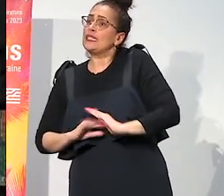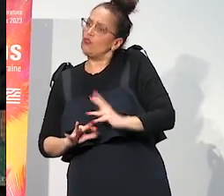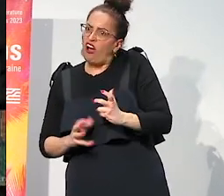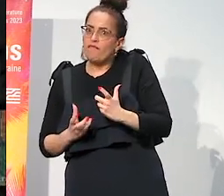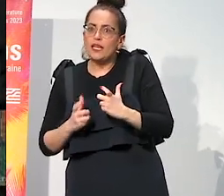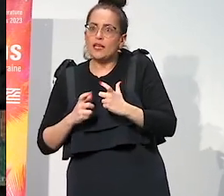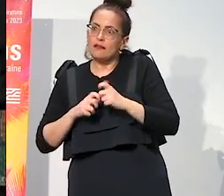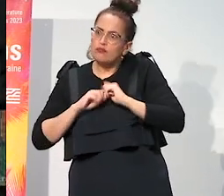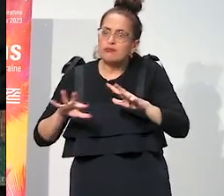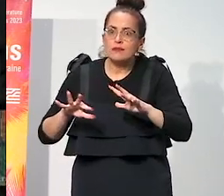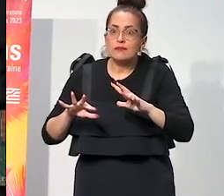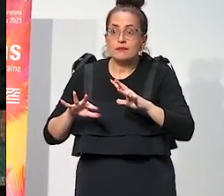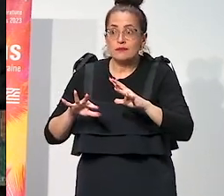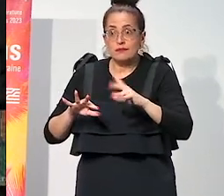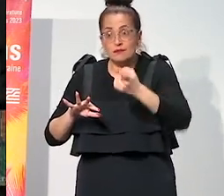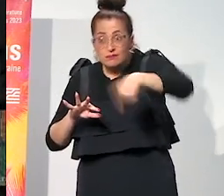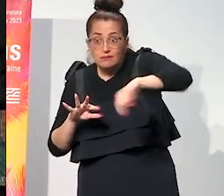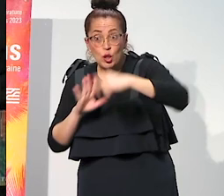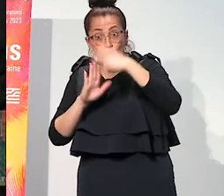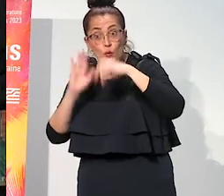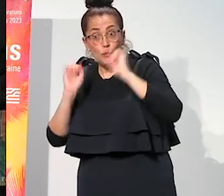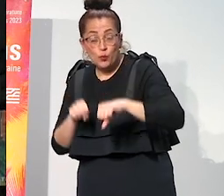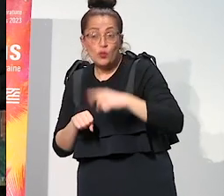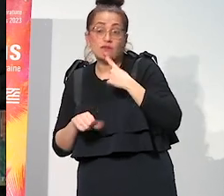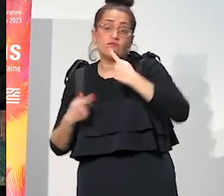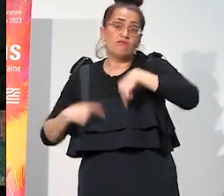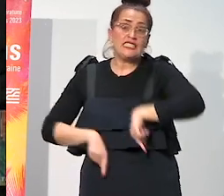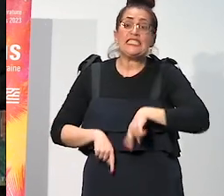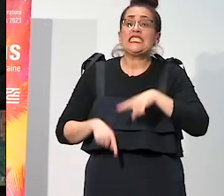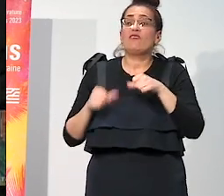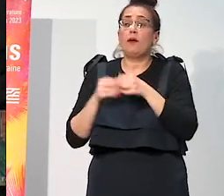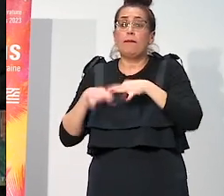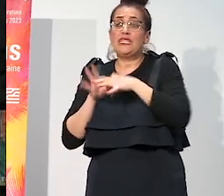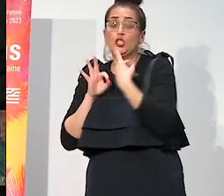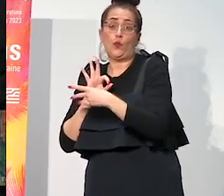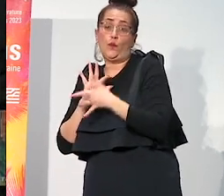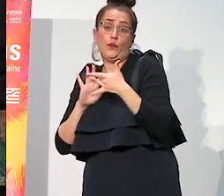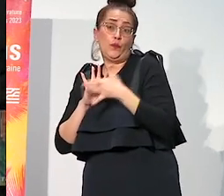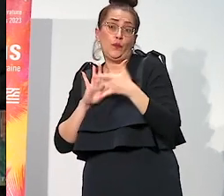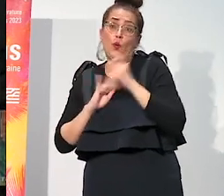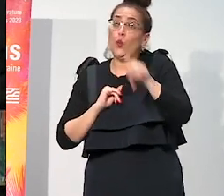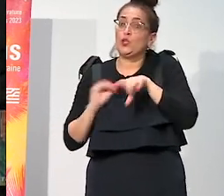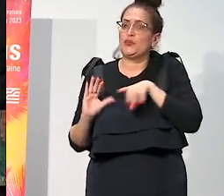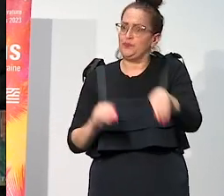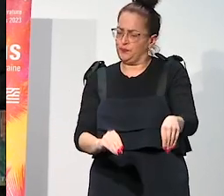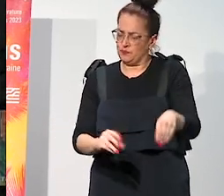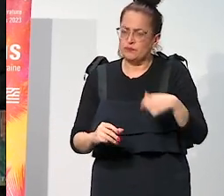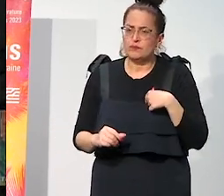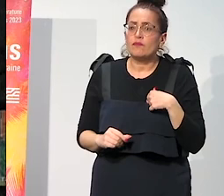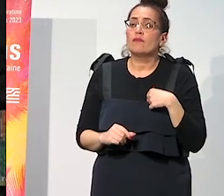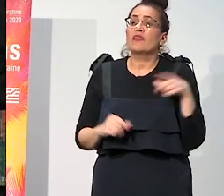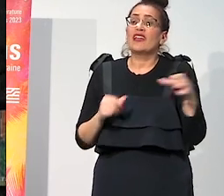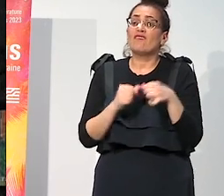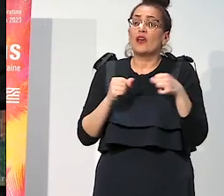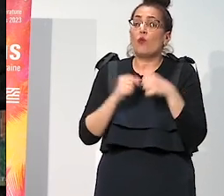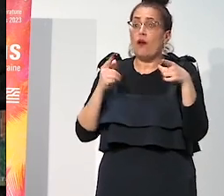entend le discours d'un ministre en exil à la radio, dans l'annexe, qui demande aux habitants des Pays-Bas